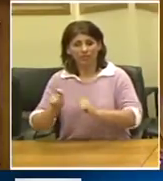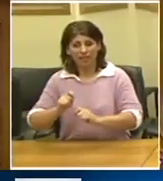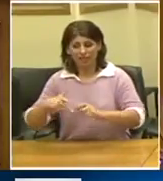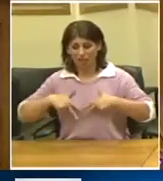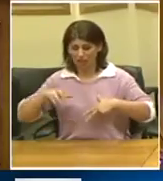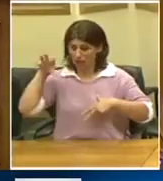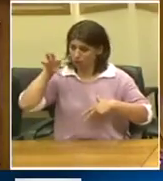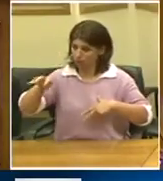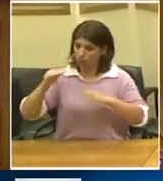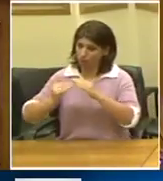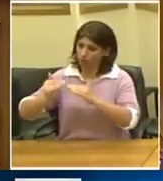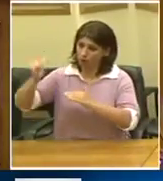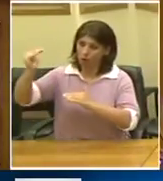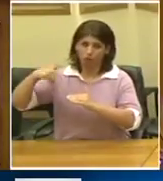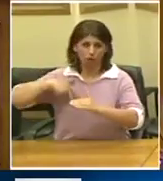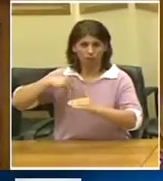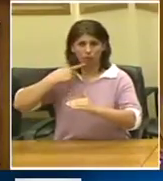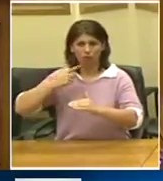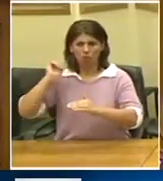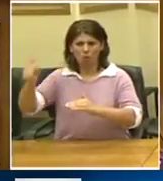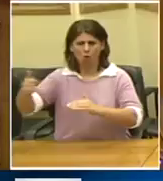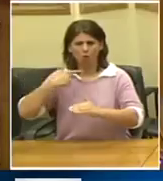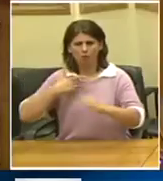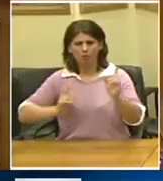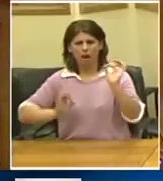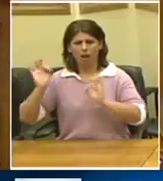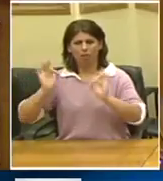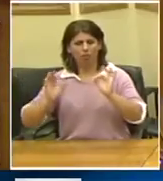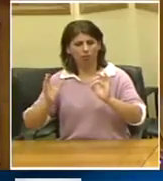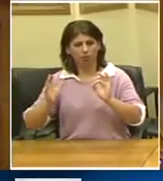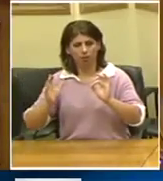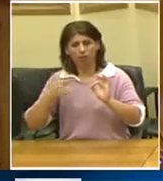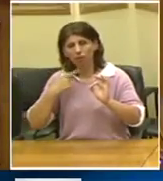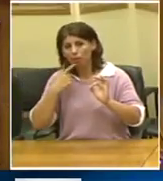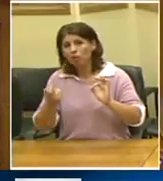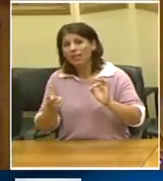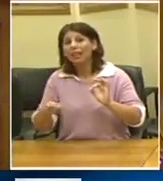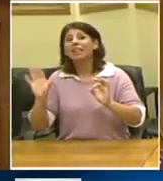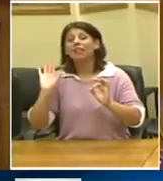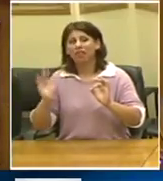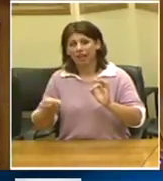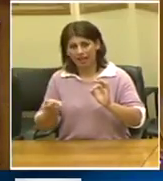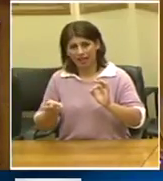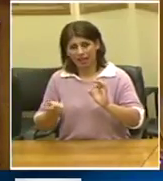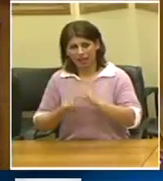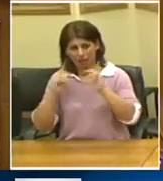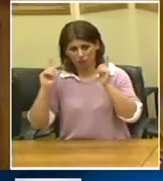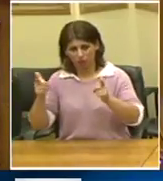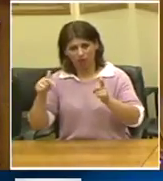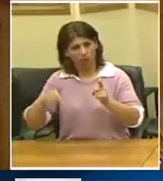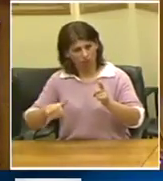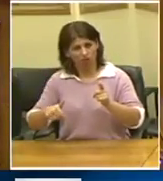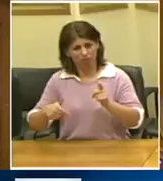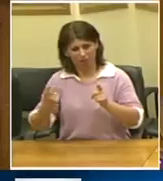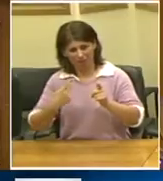μας που αυτοπροσδιορίστηκε ως Μακεδονία. Δεν θα πω τι έκανε και τι δεν έκανε η Νέα Δημοκρατία, η οποία μας μέμφεται σήμερα.